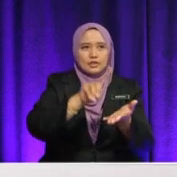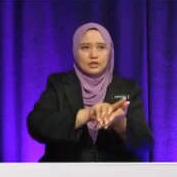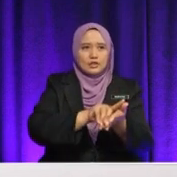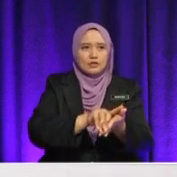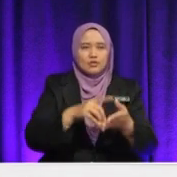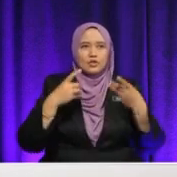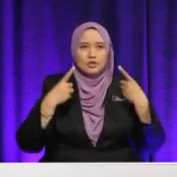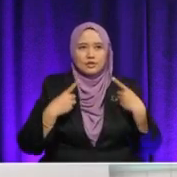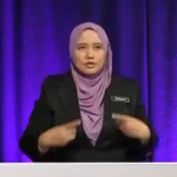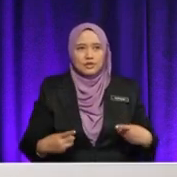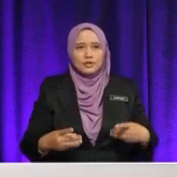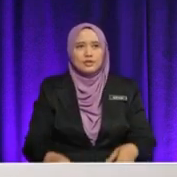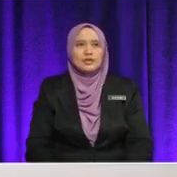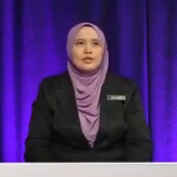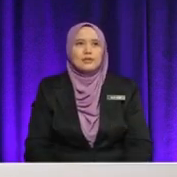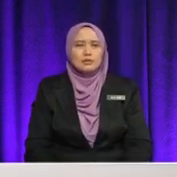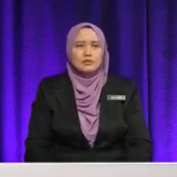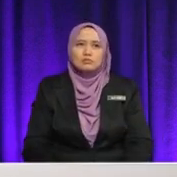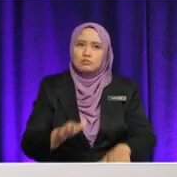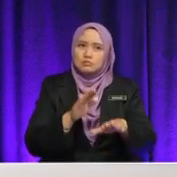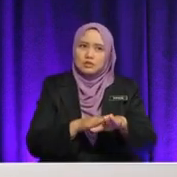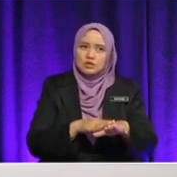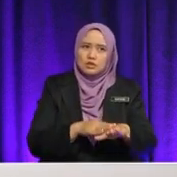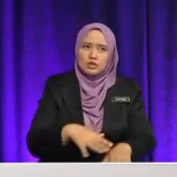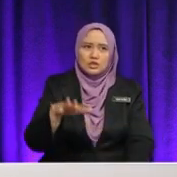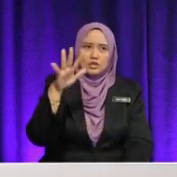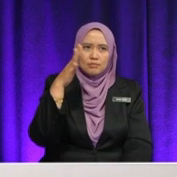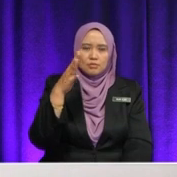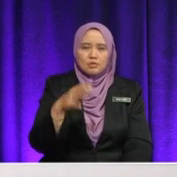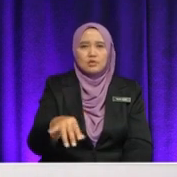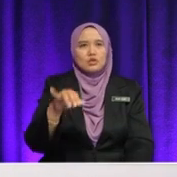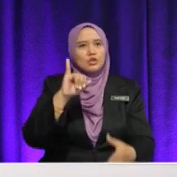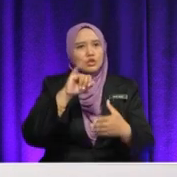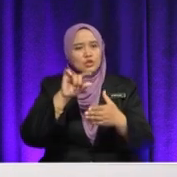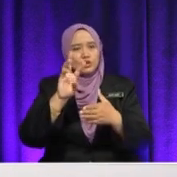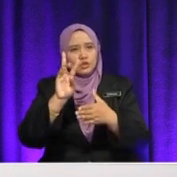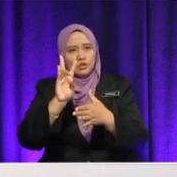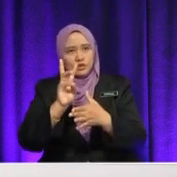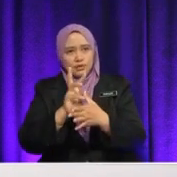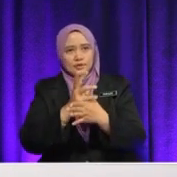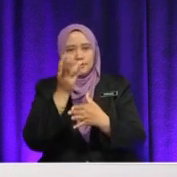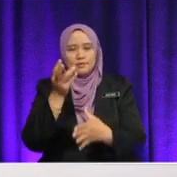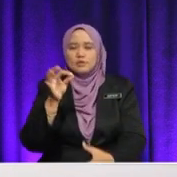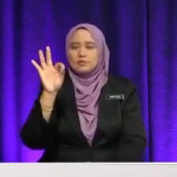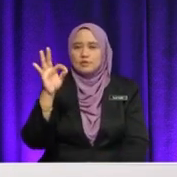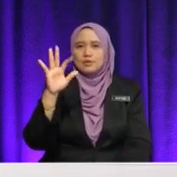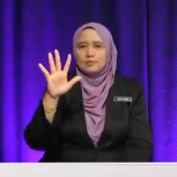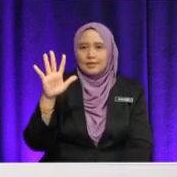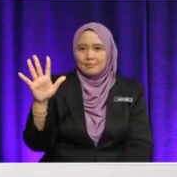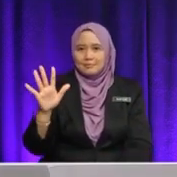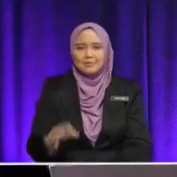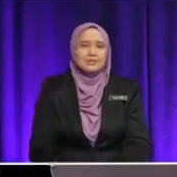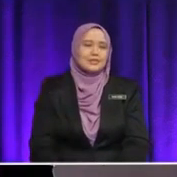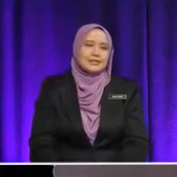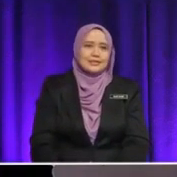harinya 15 Jun 1955 Oh kenapa udah 16,5 tadi 94 coba ini sudah bermula proses pilihanraya tersebut